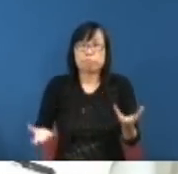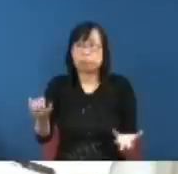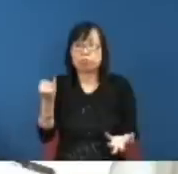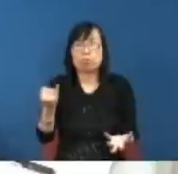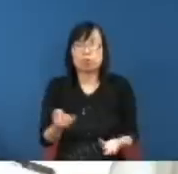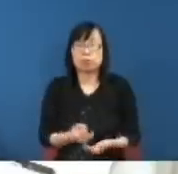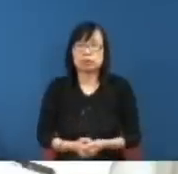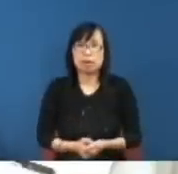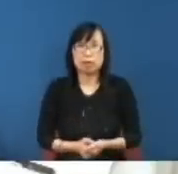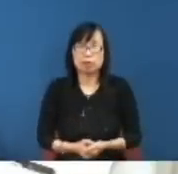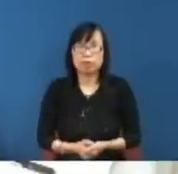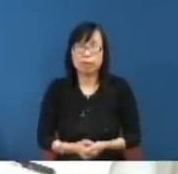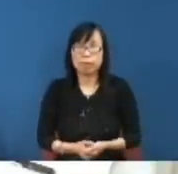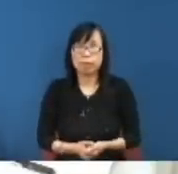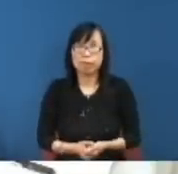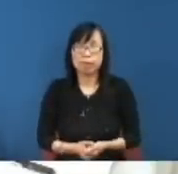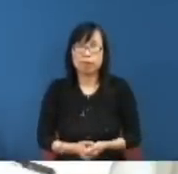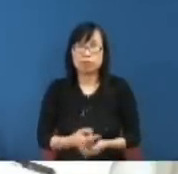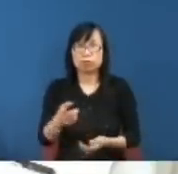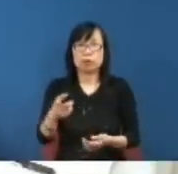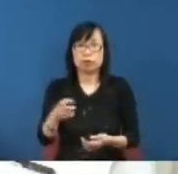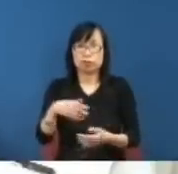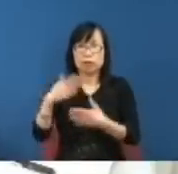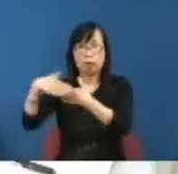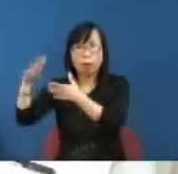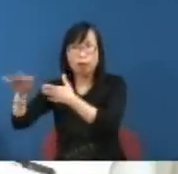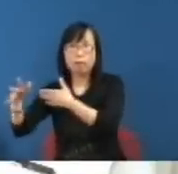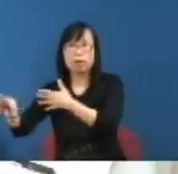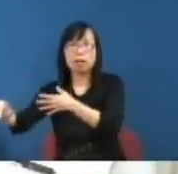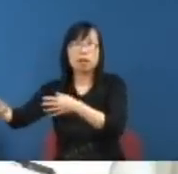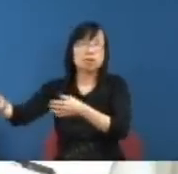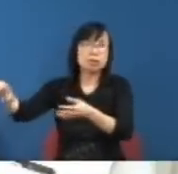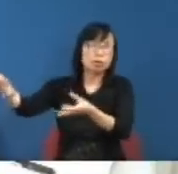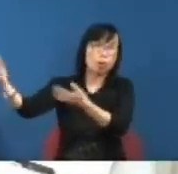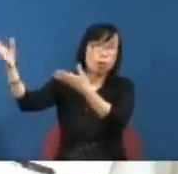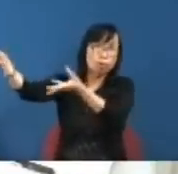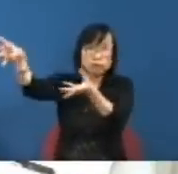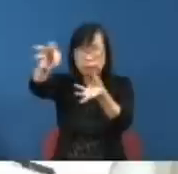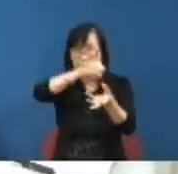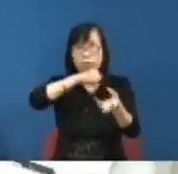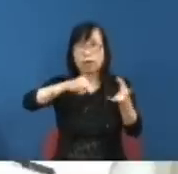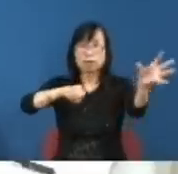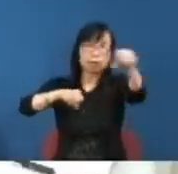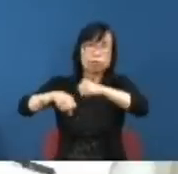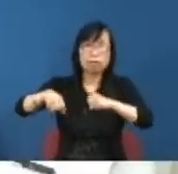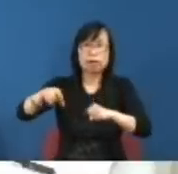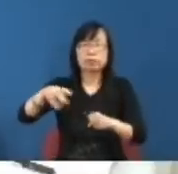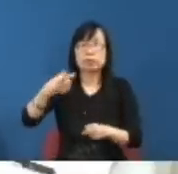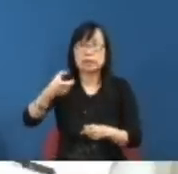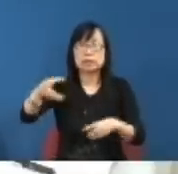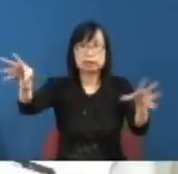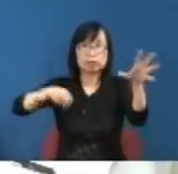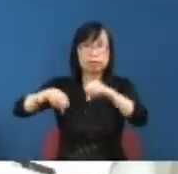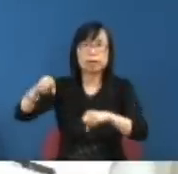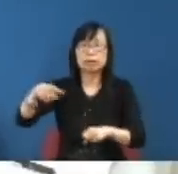說將這個它在海外的資金抽回去。那你抽回去的時候，不要忘記，我們現在美